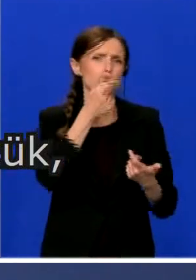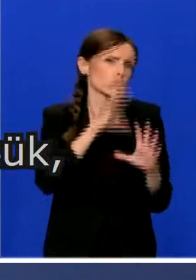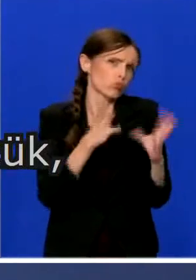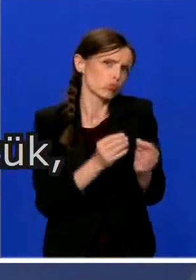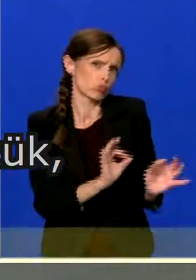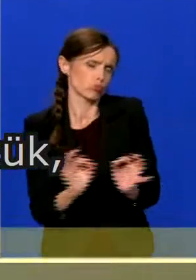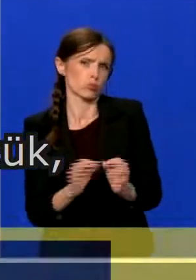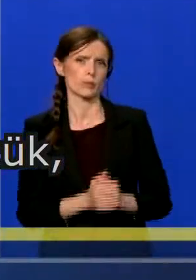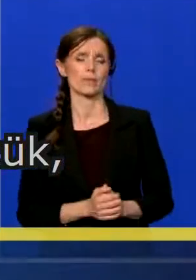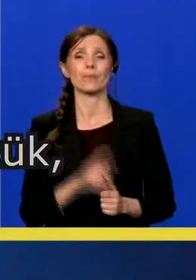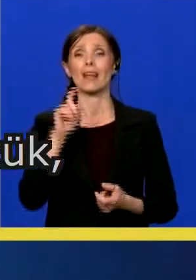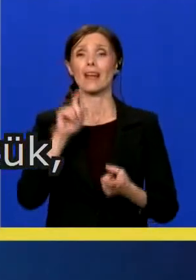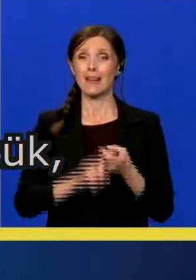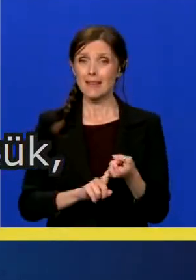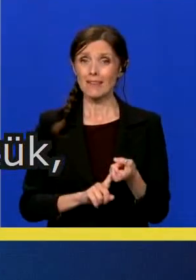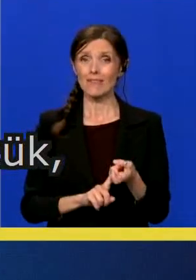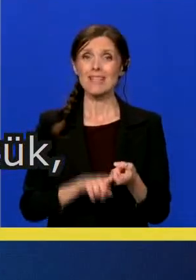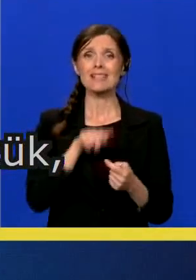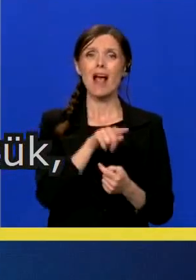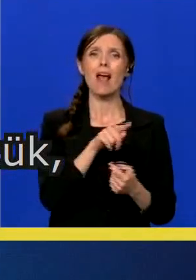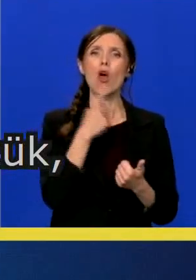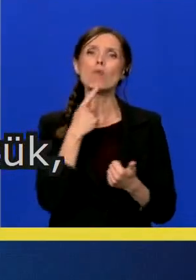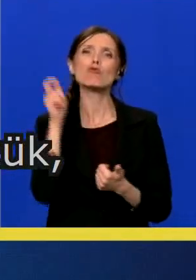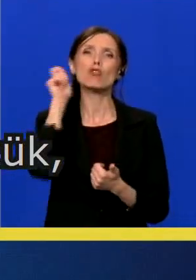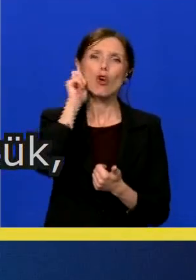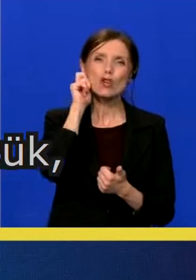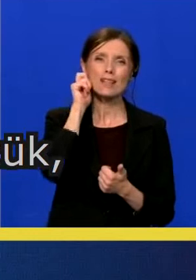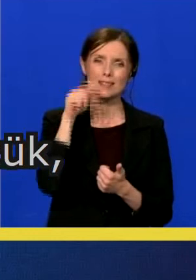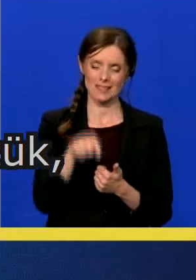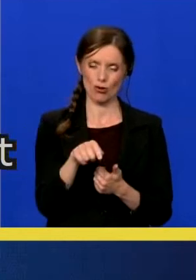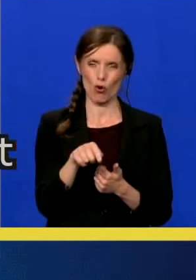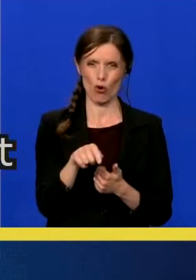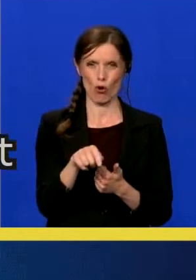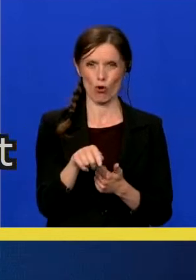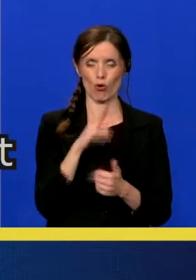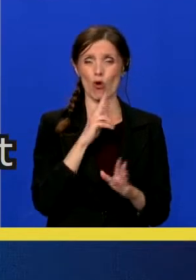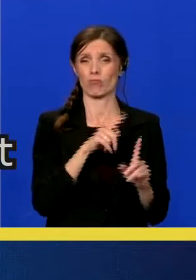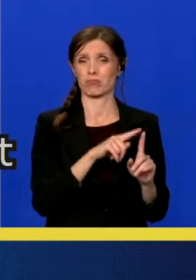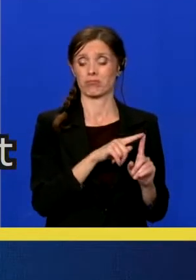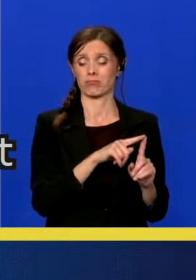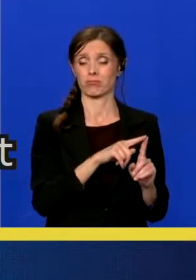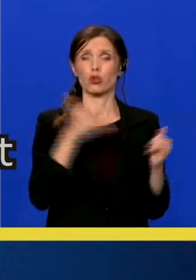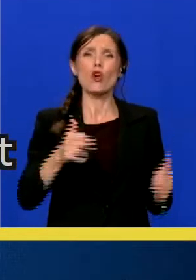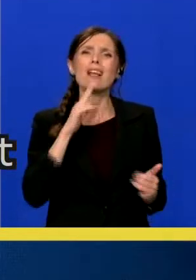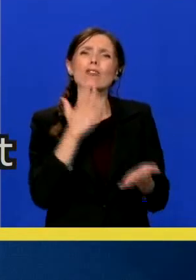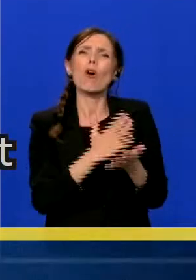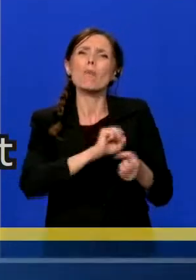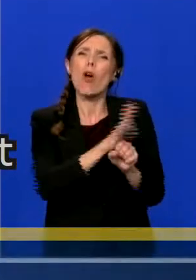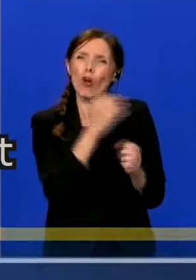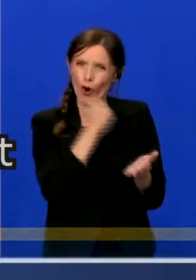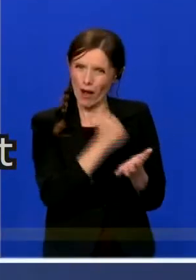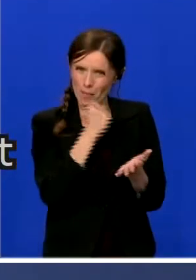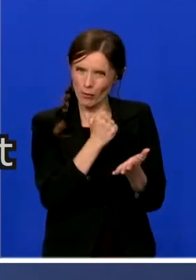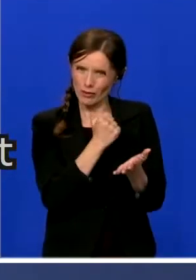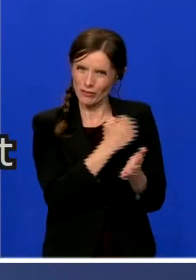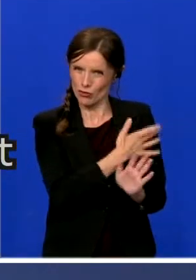Kada je u pitanju distribucija po polu svih osoba koje su do sada bile COVID pozitivne, odnosno